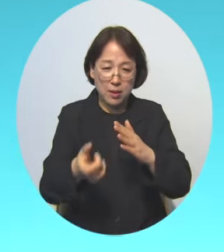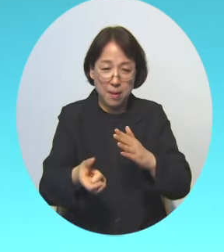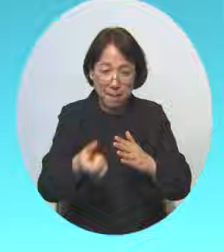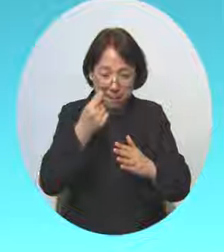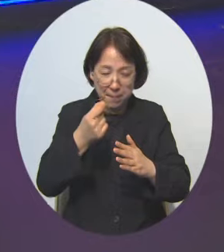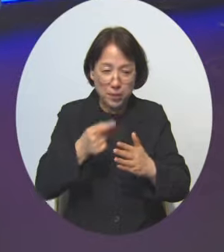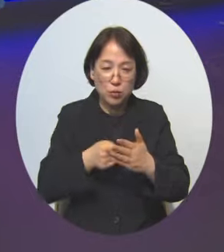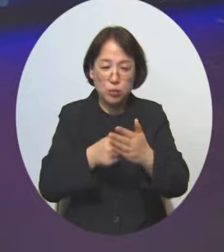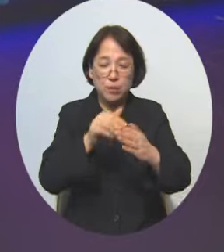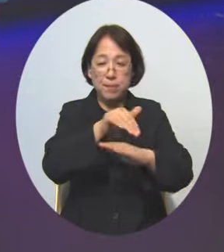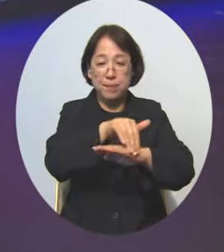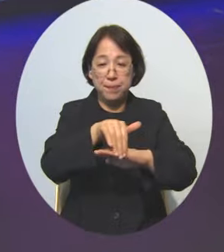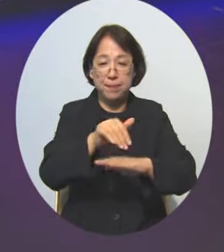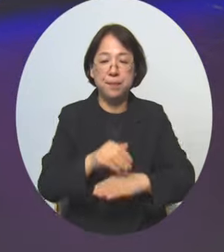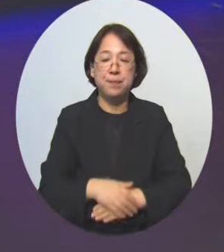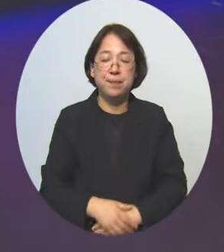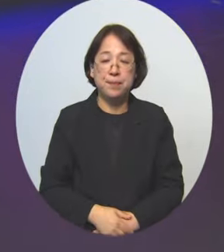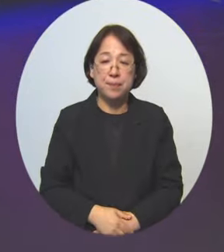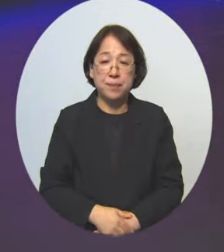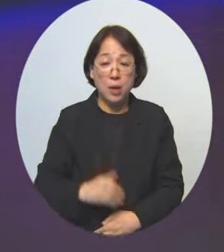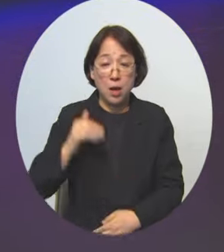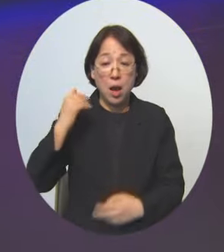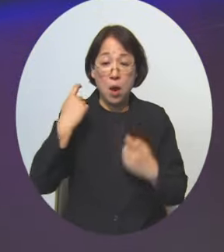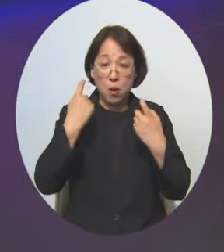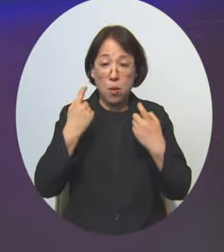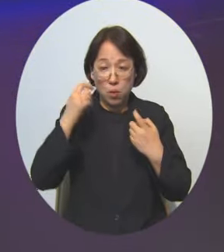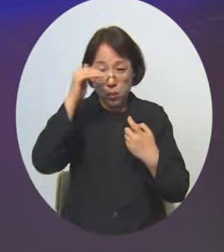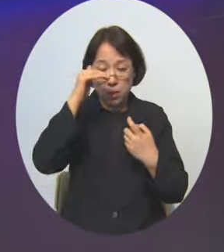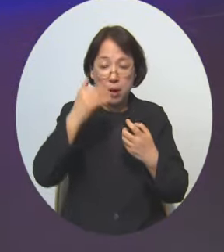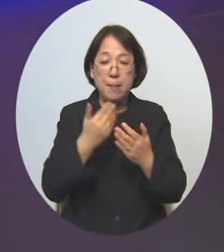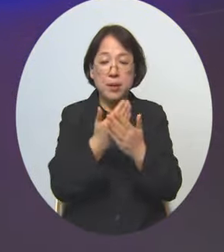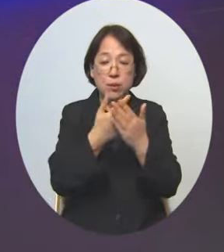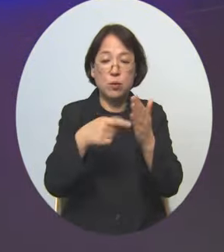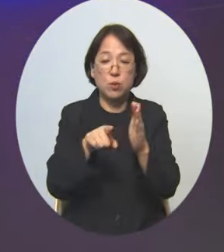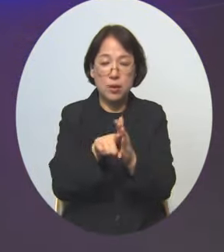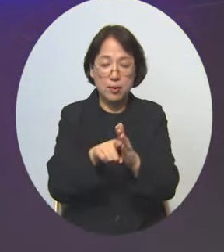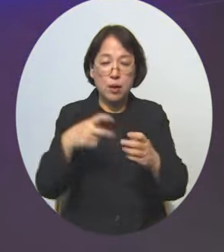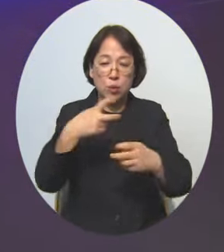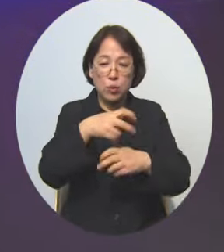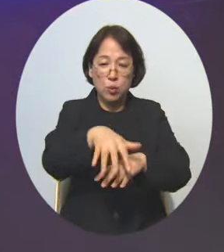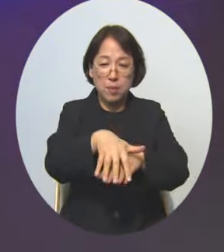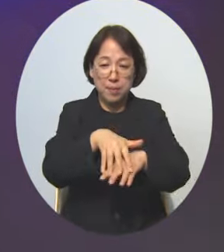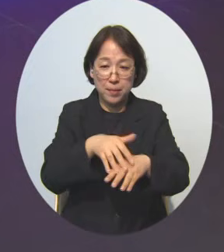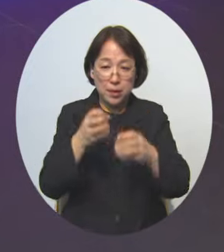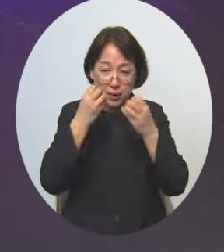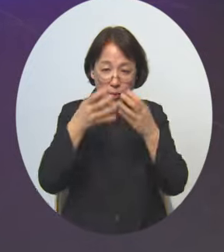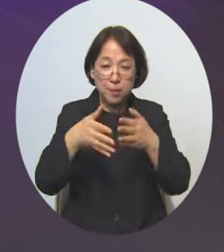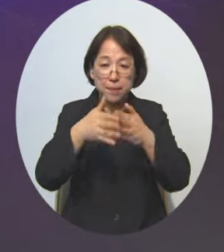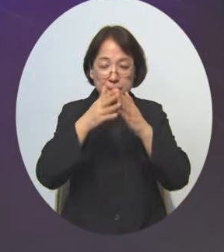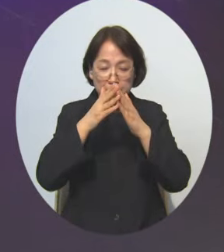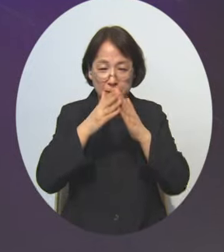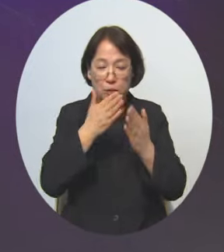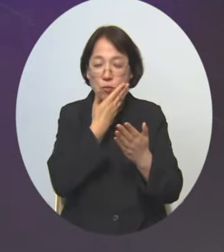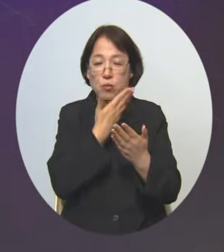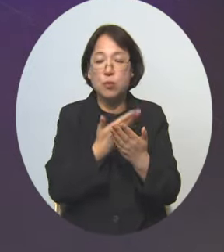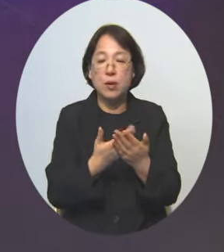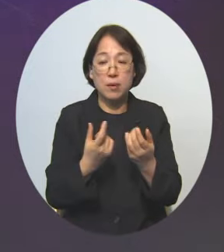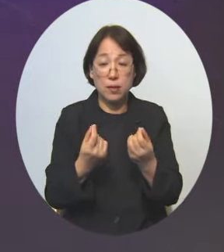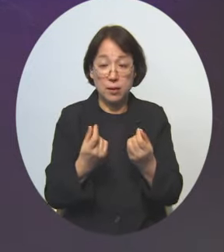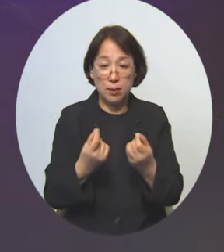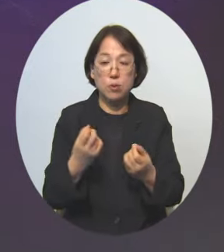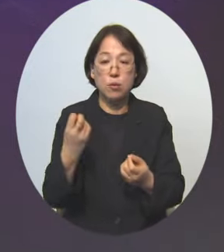추진하겠습니다. 네, 관광 발전을 위해선 교통 인프라 구축이 굉장히 중요해 보입니다. 또 이 관광과 교통에